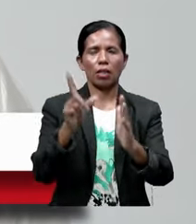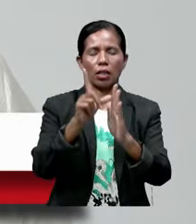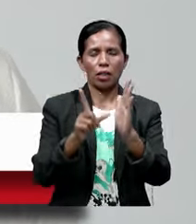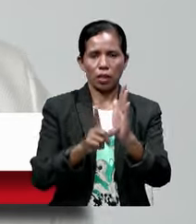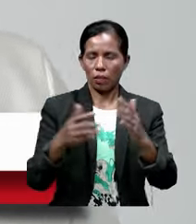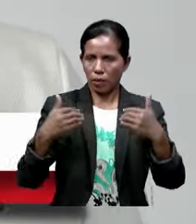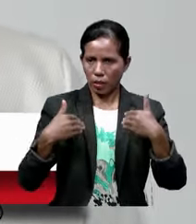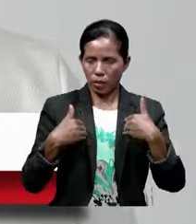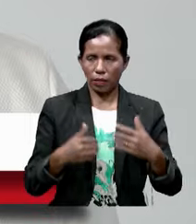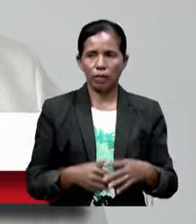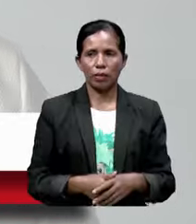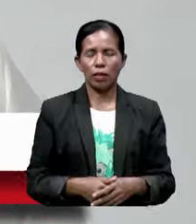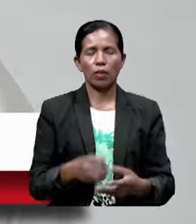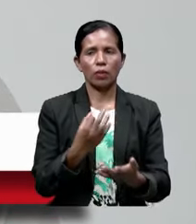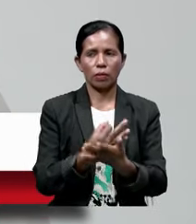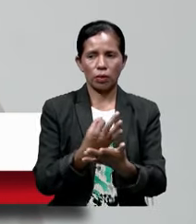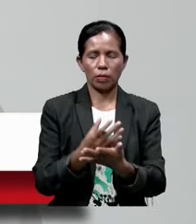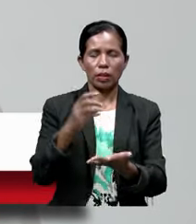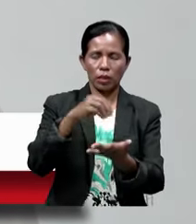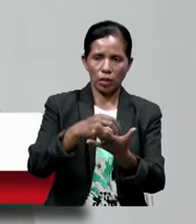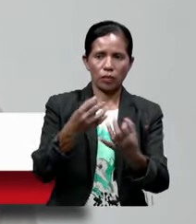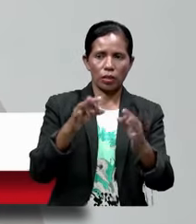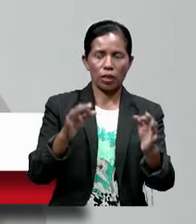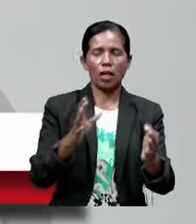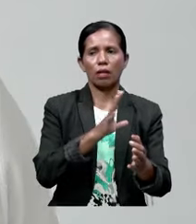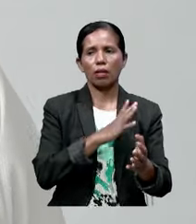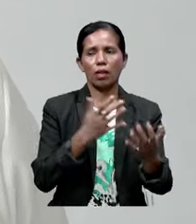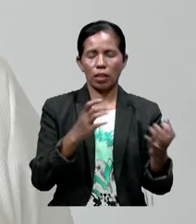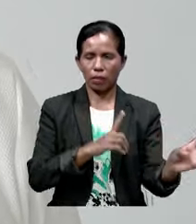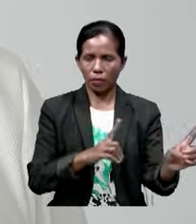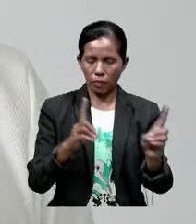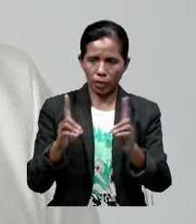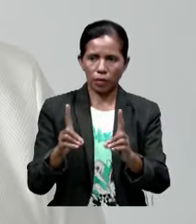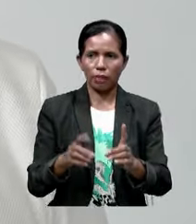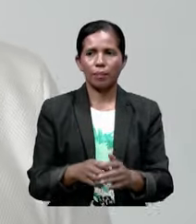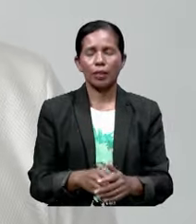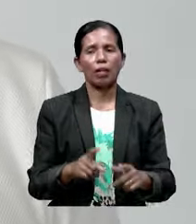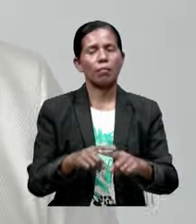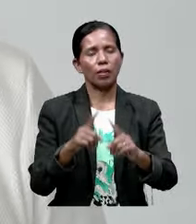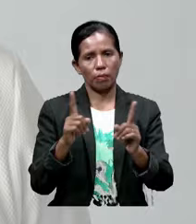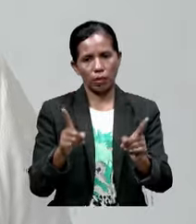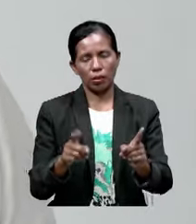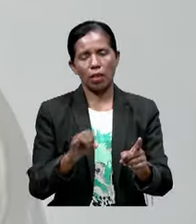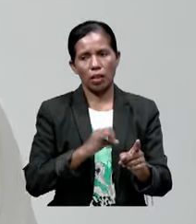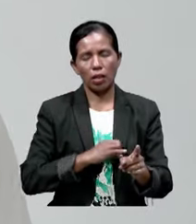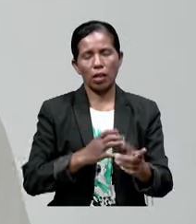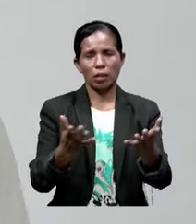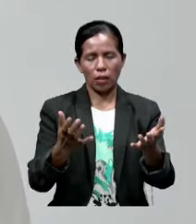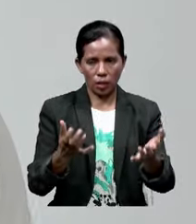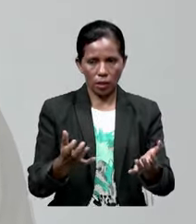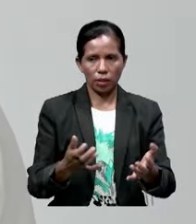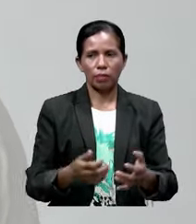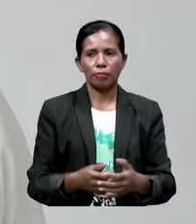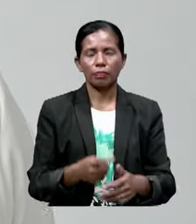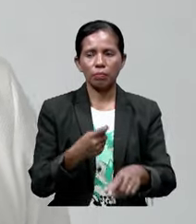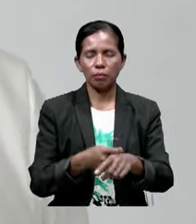ya. Orsamentu tau tiona, agar hei implementasau, Mabe, haukara, iya,